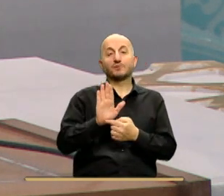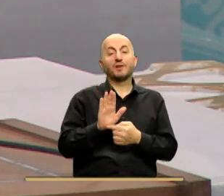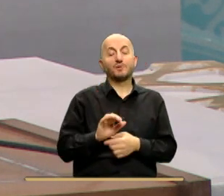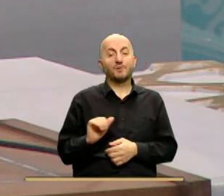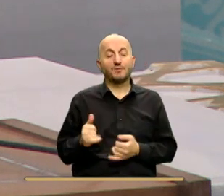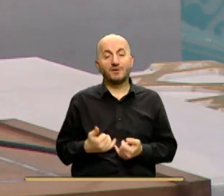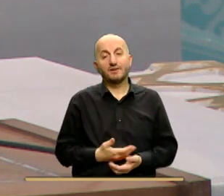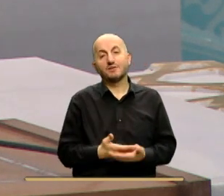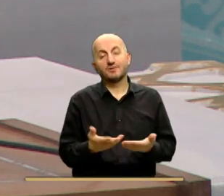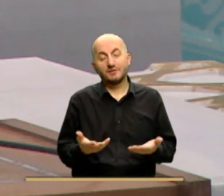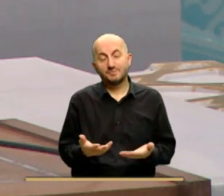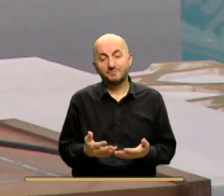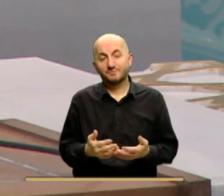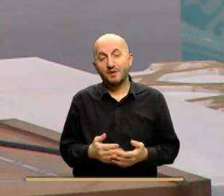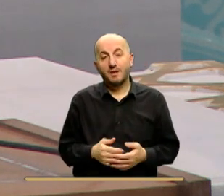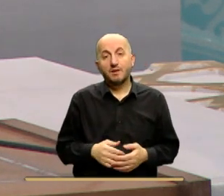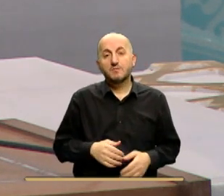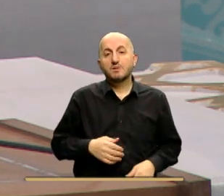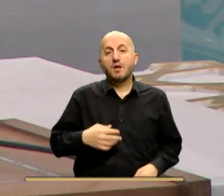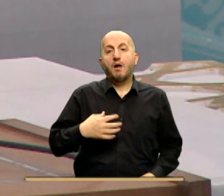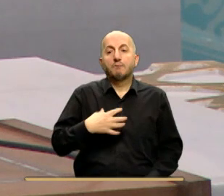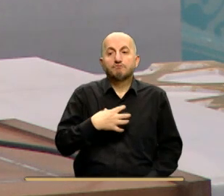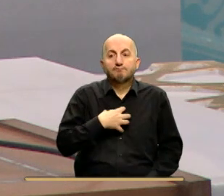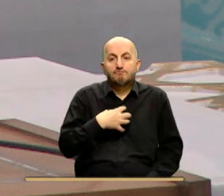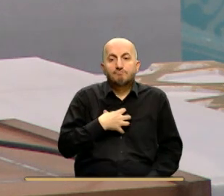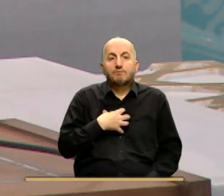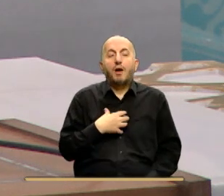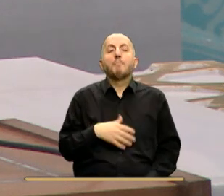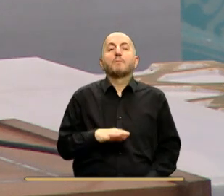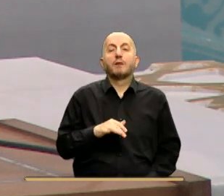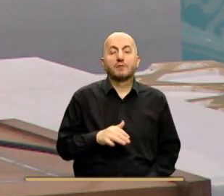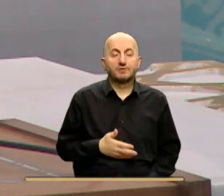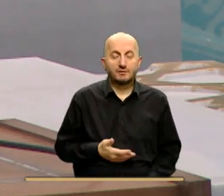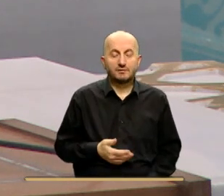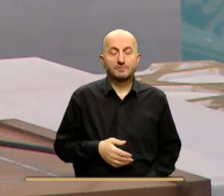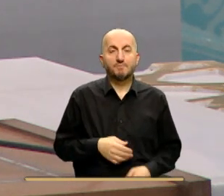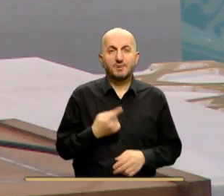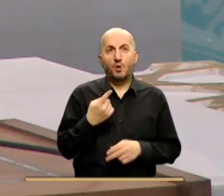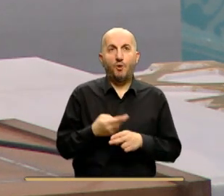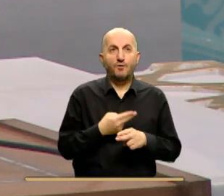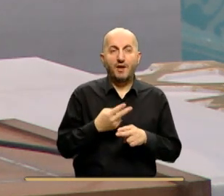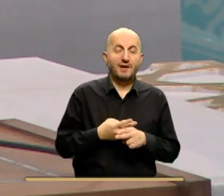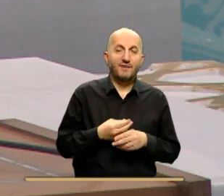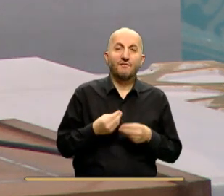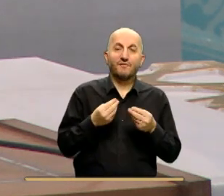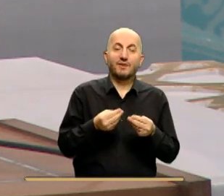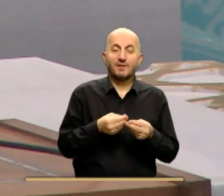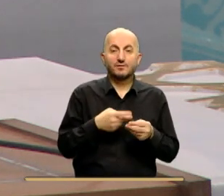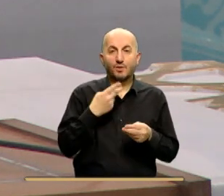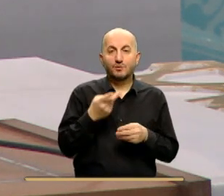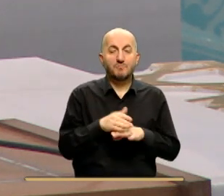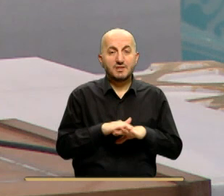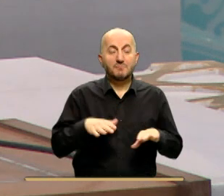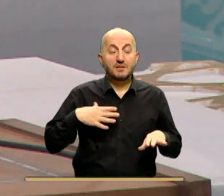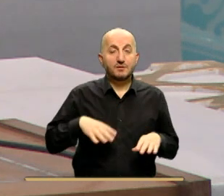değerli kardeşlerim. Bu konuda enaniyet yapmayacağız. Son bir örnek vererek sözlerimi noktalamak istiyorum. Hazreti